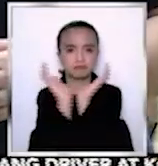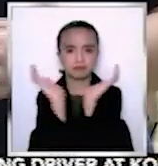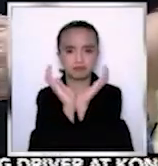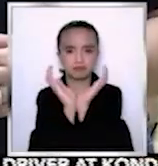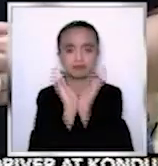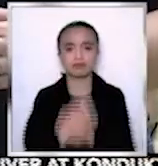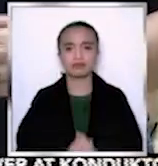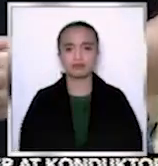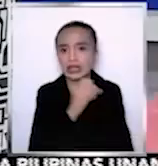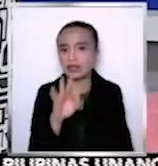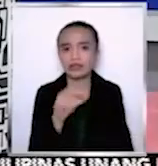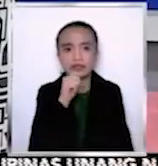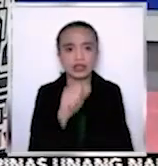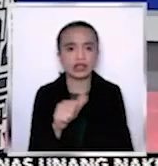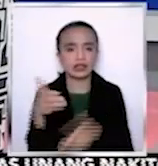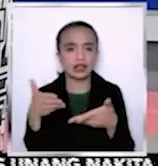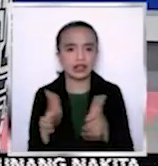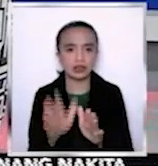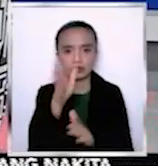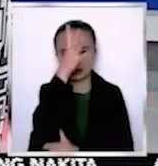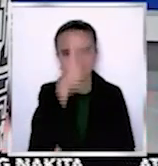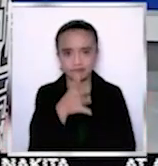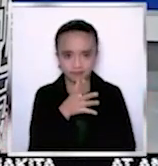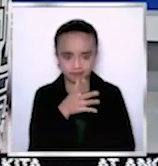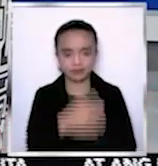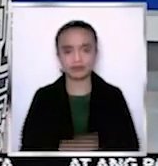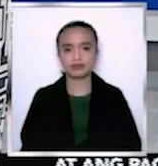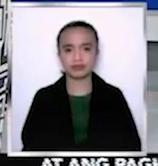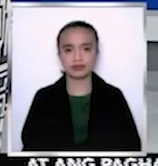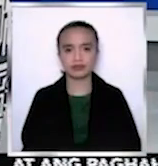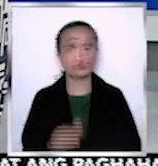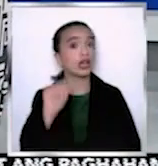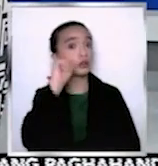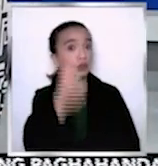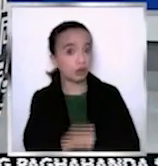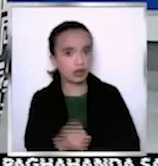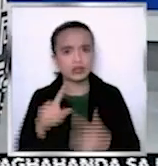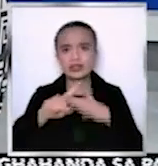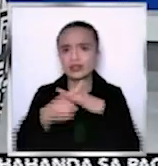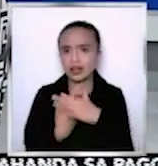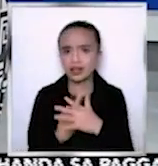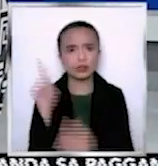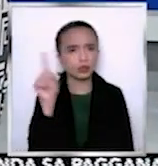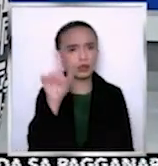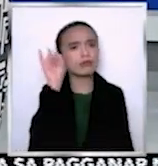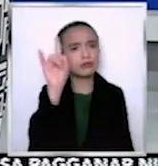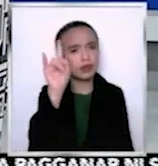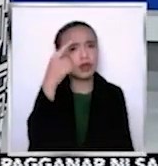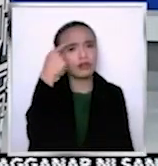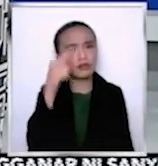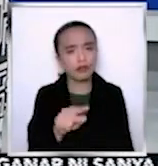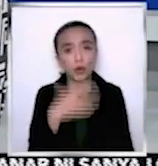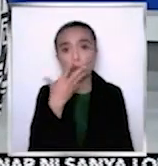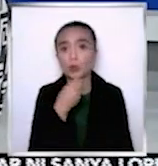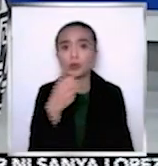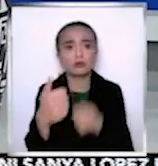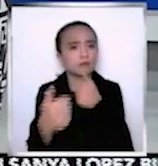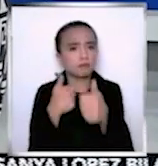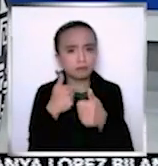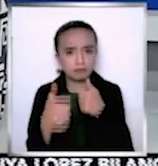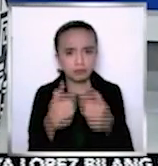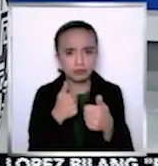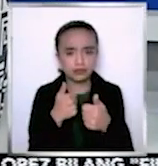nakatutok 24 oras. Bukas na magsisimula ang panahon ng kampanya para sa mga tatakbo sa mga